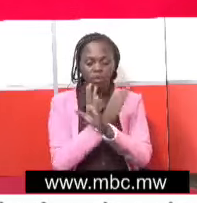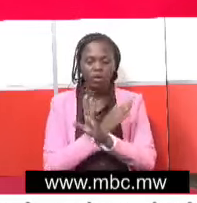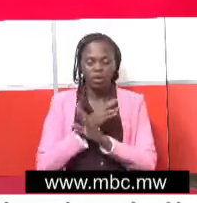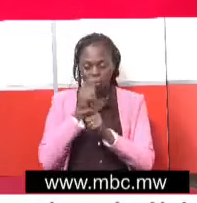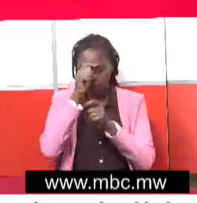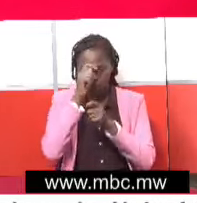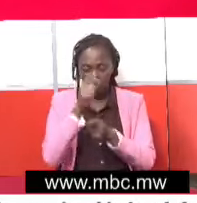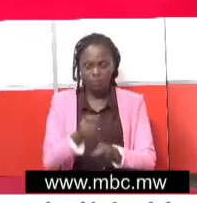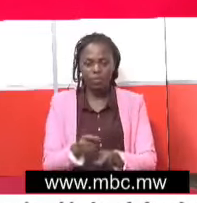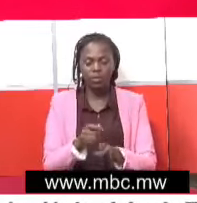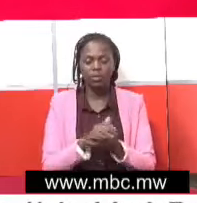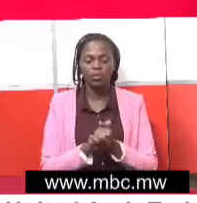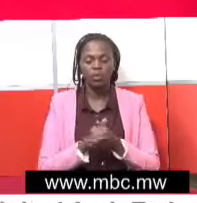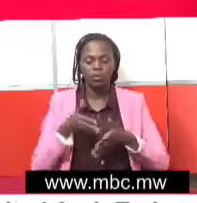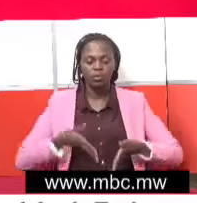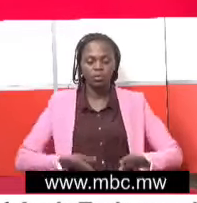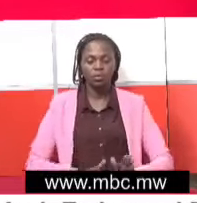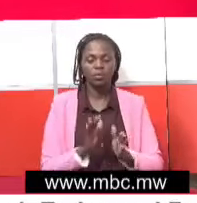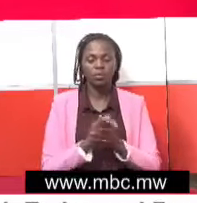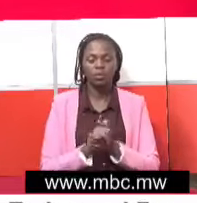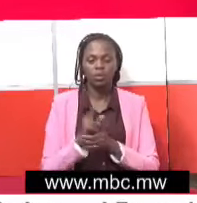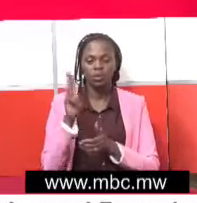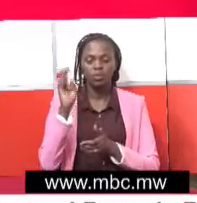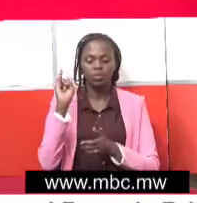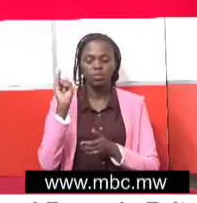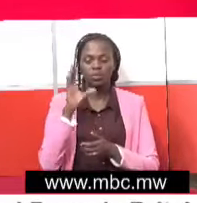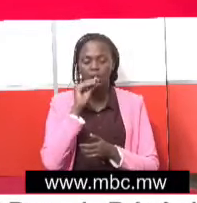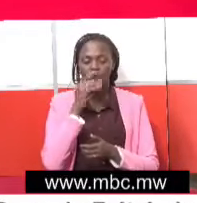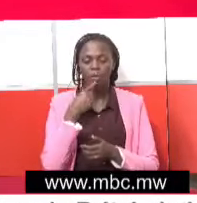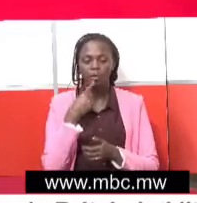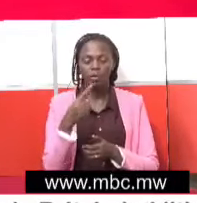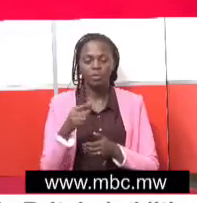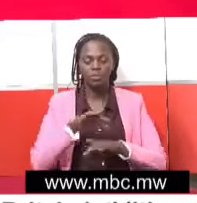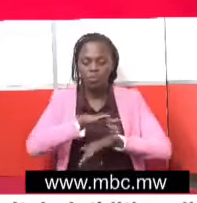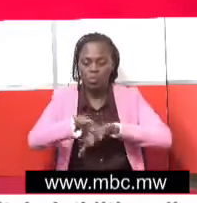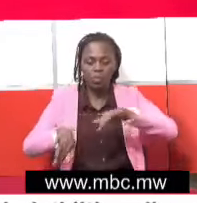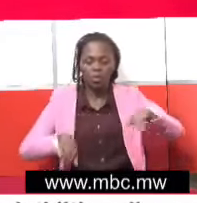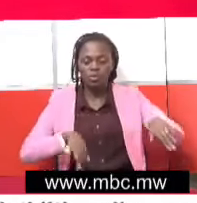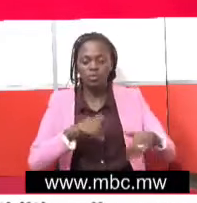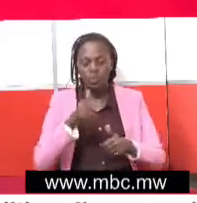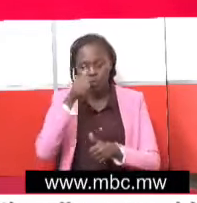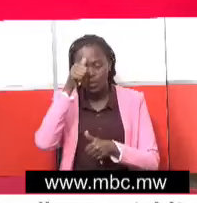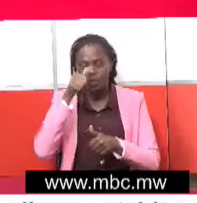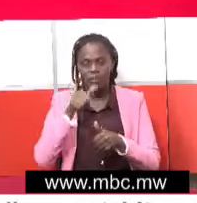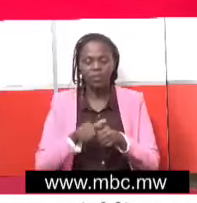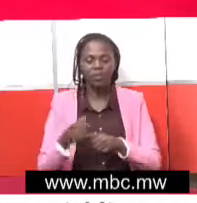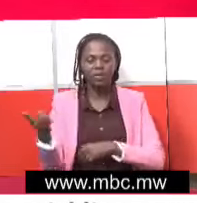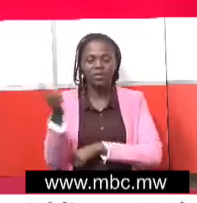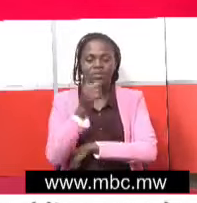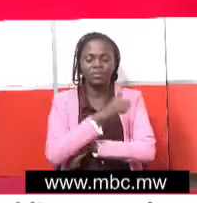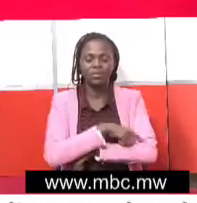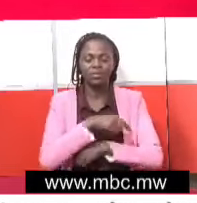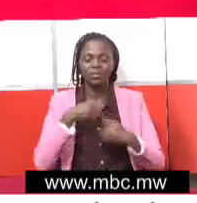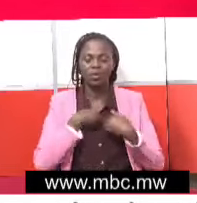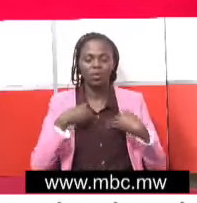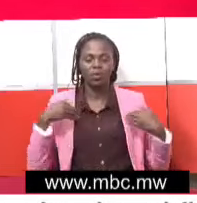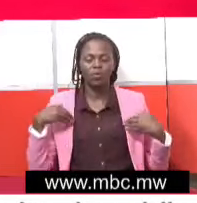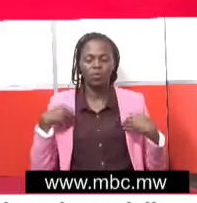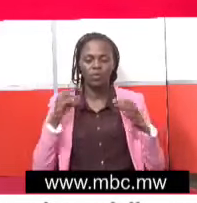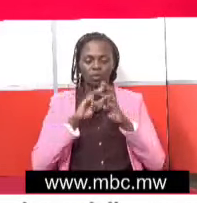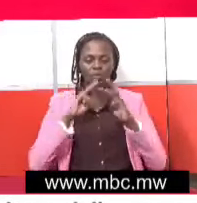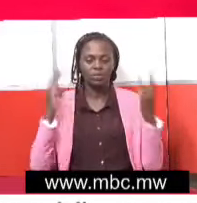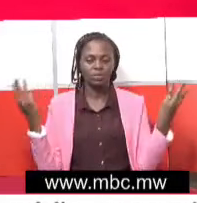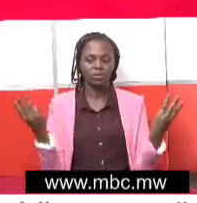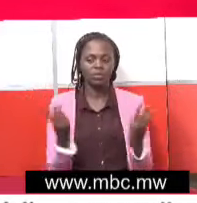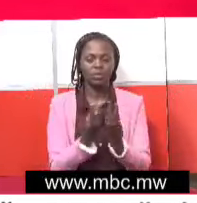kulemekeza ufulu wa chibedwe. Dr. Hussey amayankhula izi kumangochi pamwamba wokumbukira tsiku la ufulu pa dziko